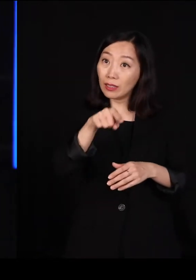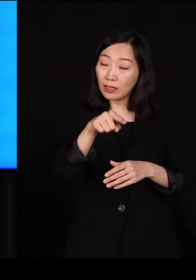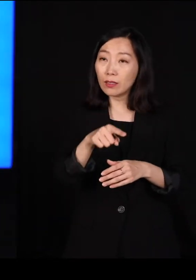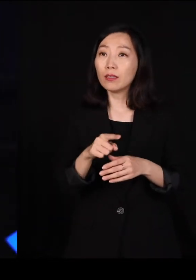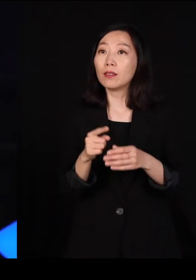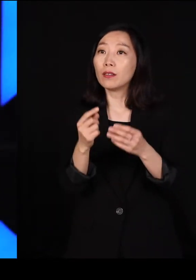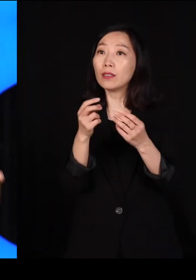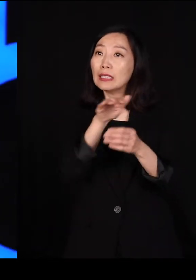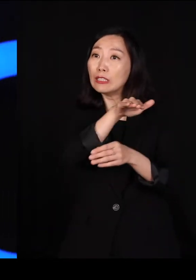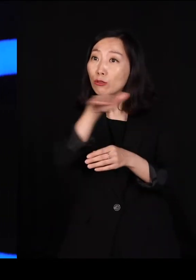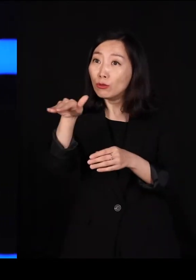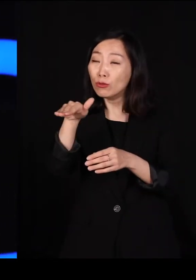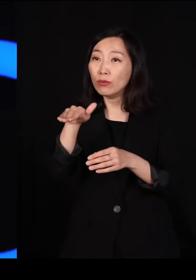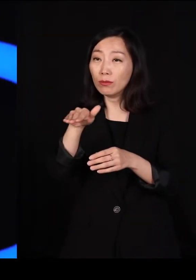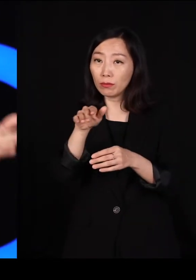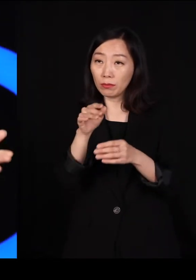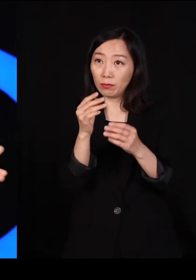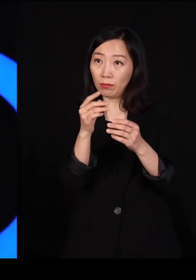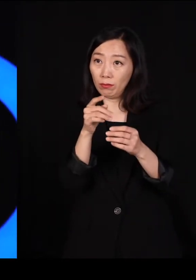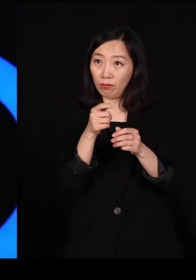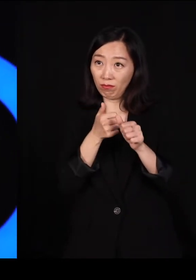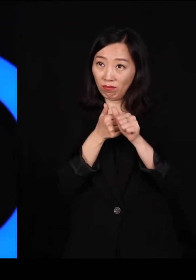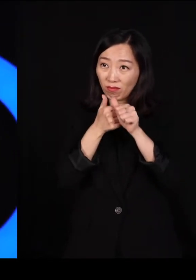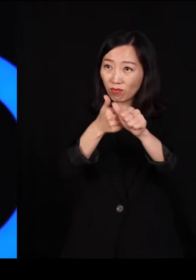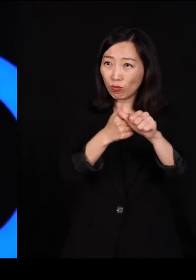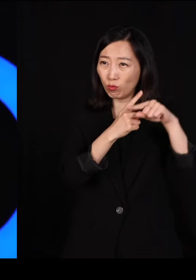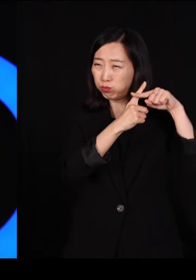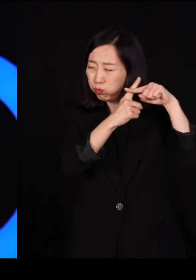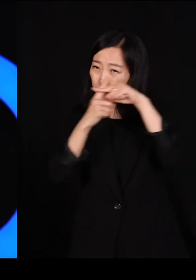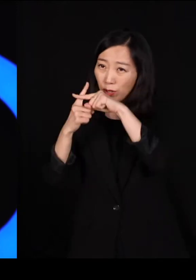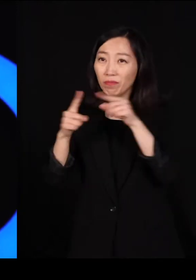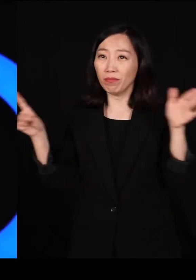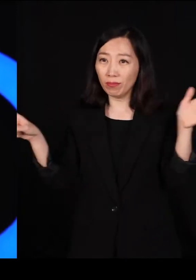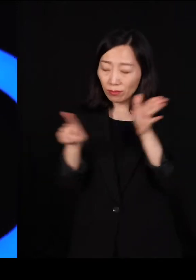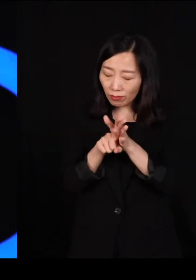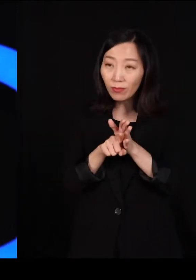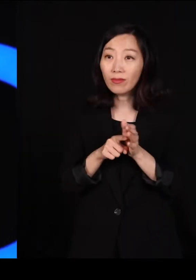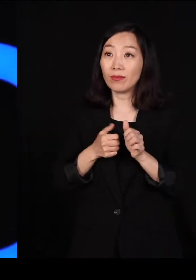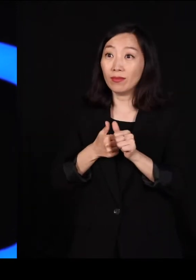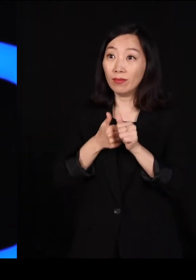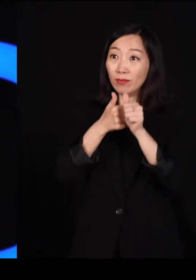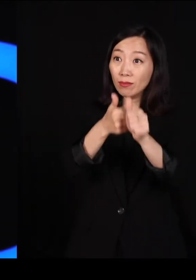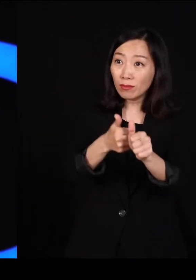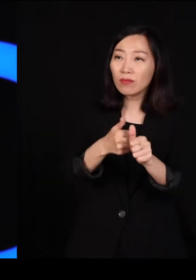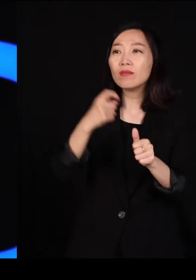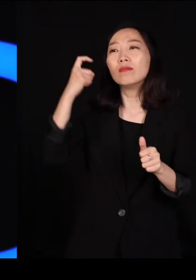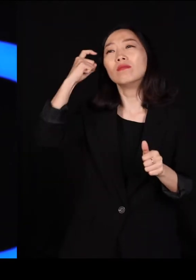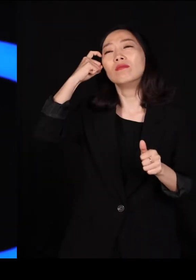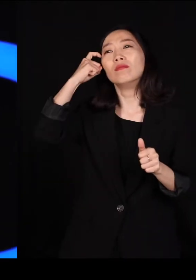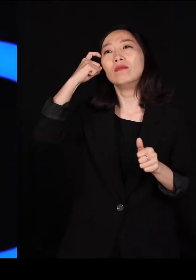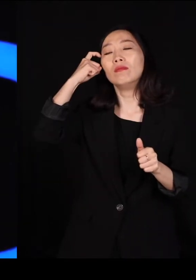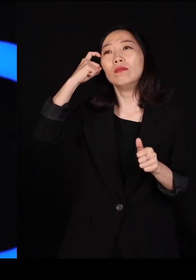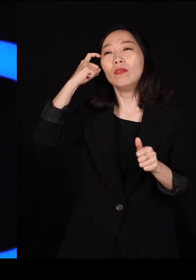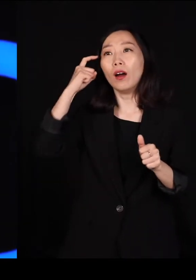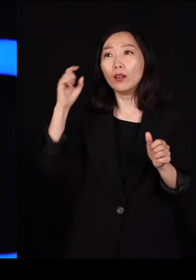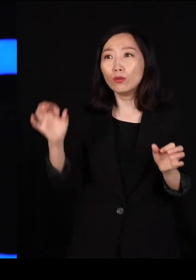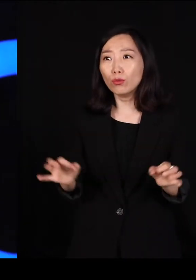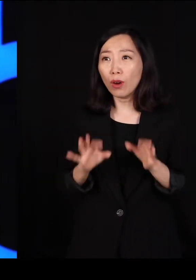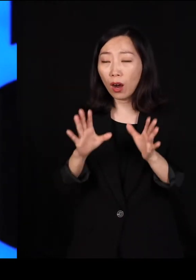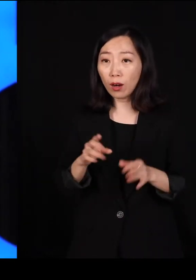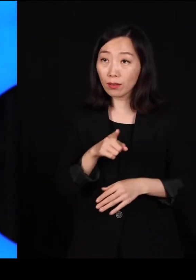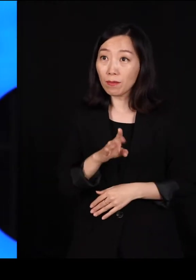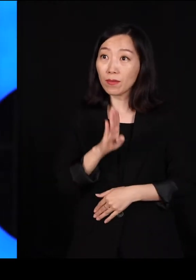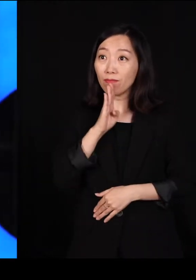무작정 그냥 맹목적으로 이거 맞는다고 얘기를 하니까 이걸 따라야겠다 이렇게 생각을 하다가는 어느 순간부터